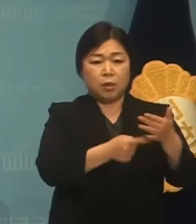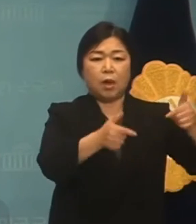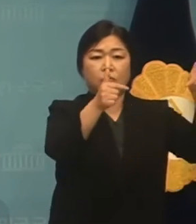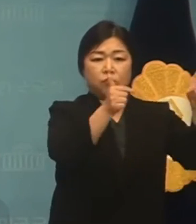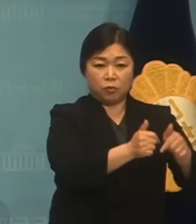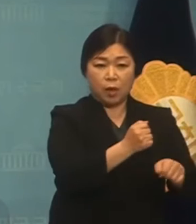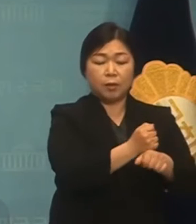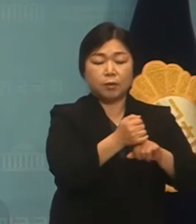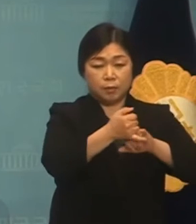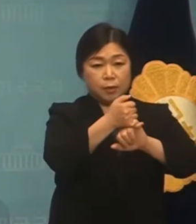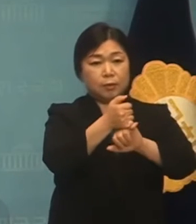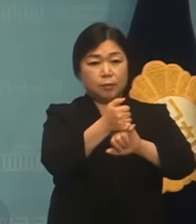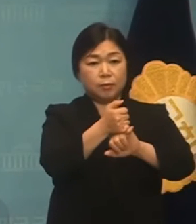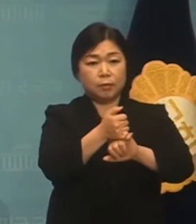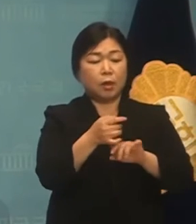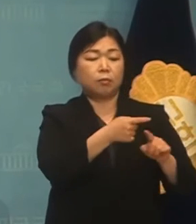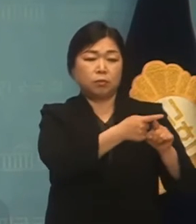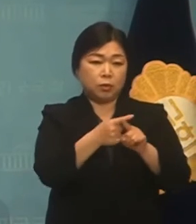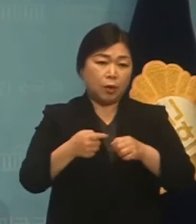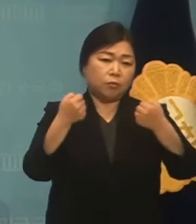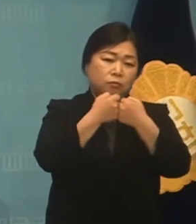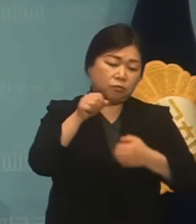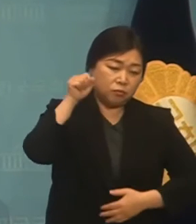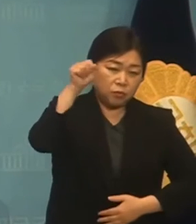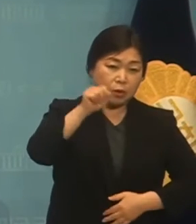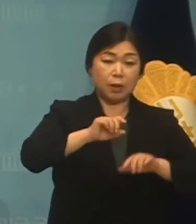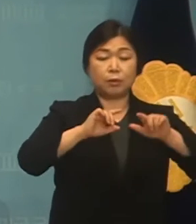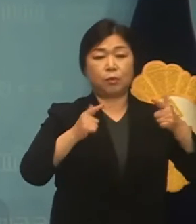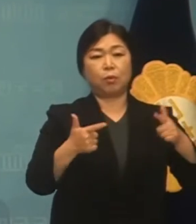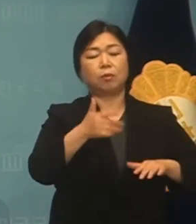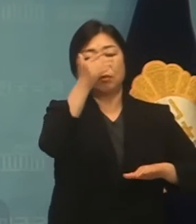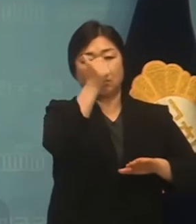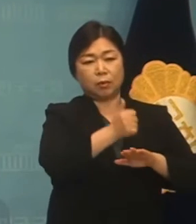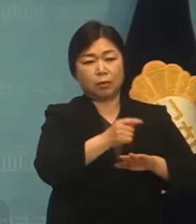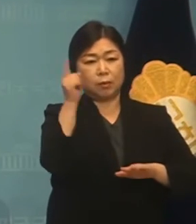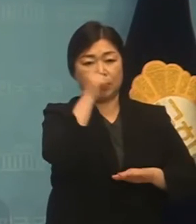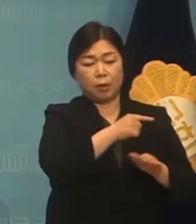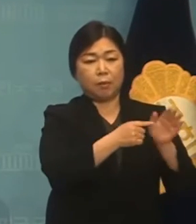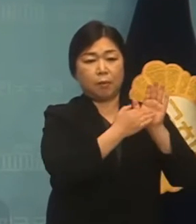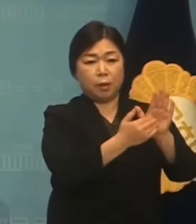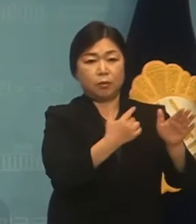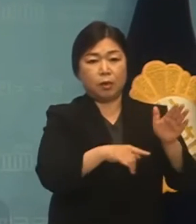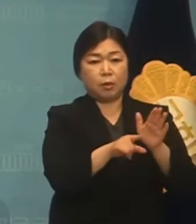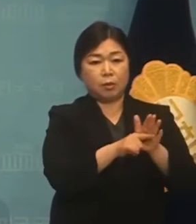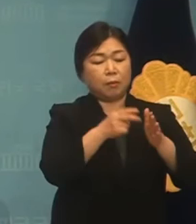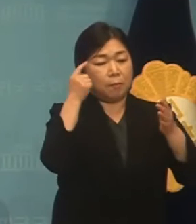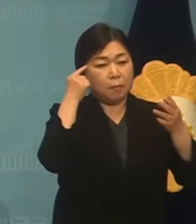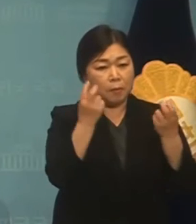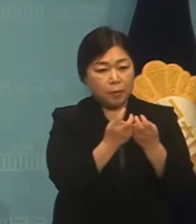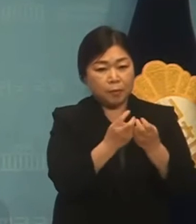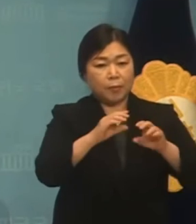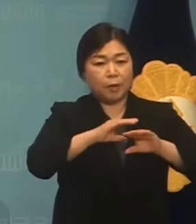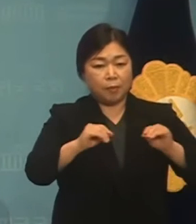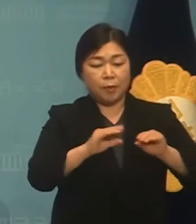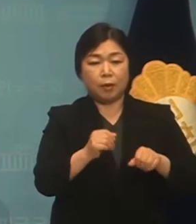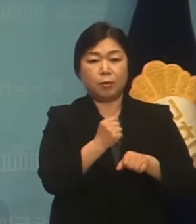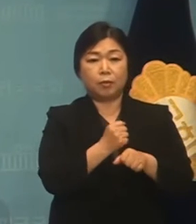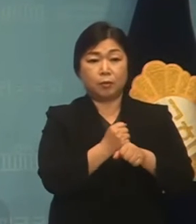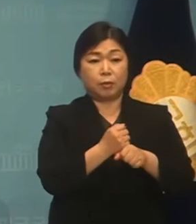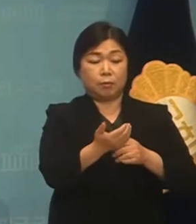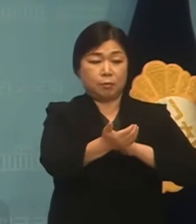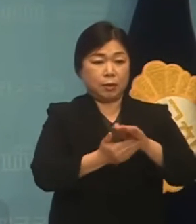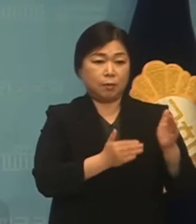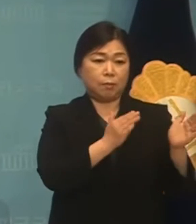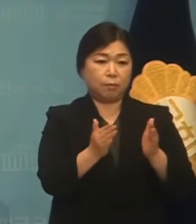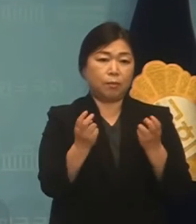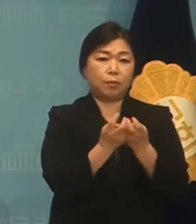피해를 최소화하겠습니다. 무조건적인 투쟁이 아니라 최악의 결과를 막기 위해 합리적인 협상과 대안 제시를